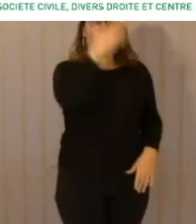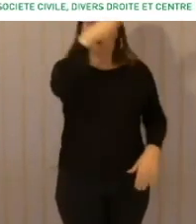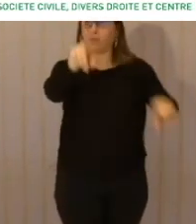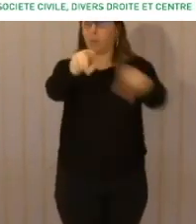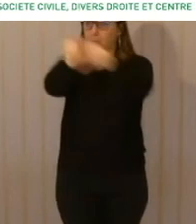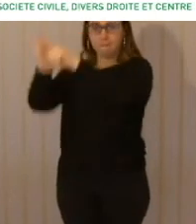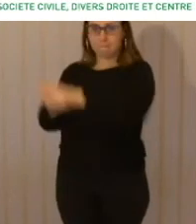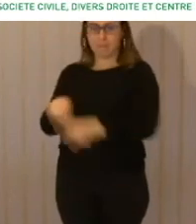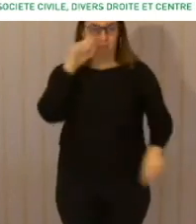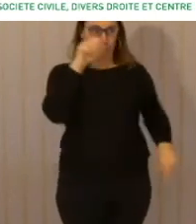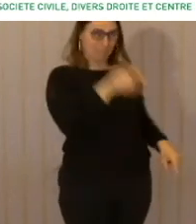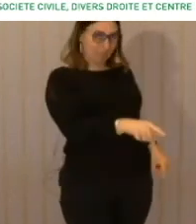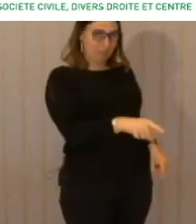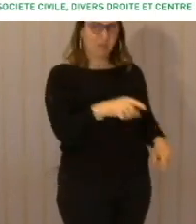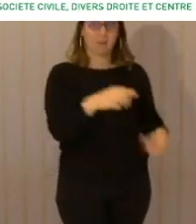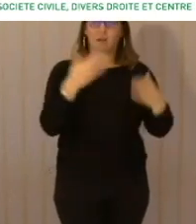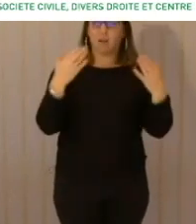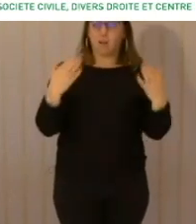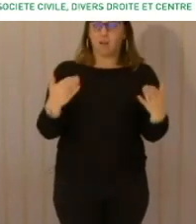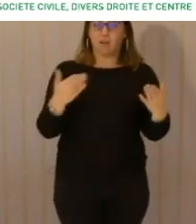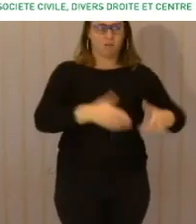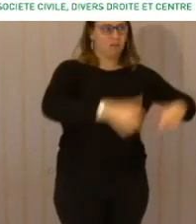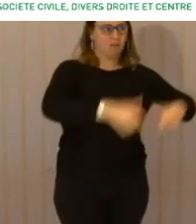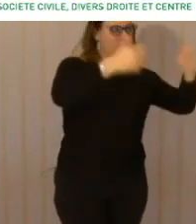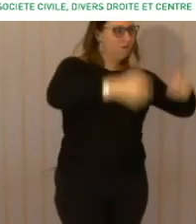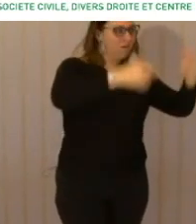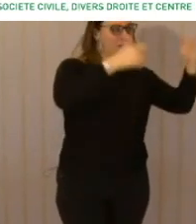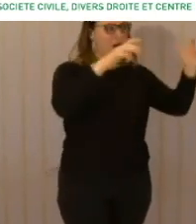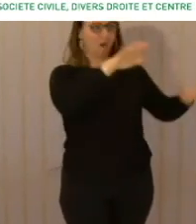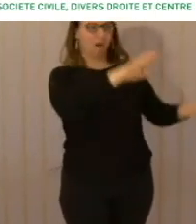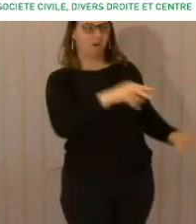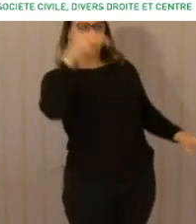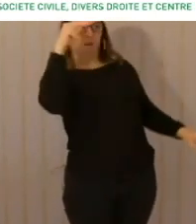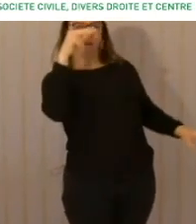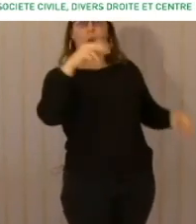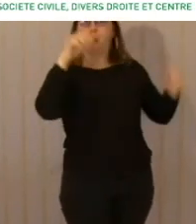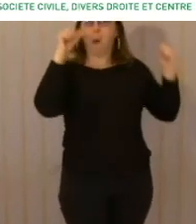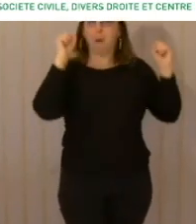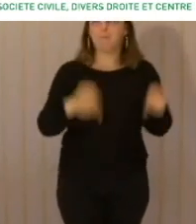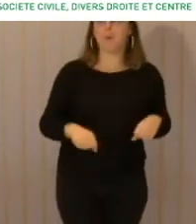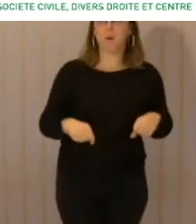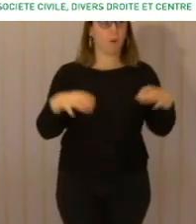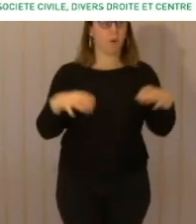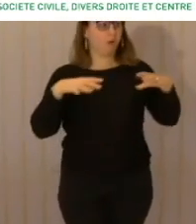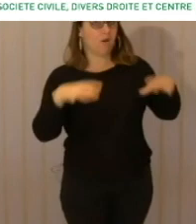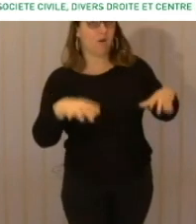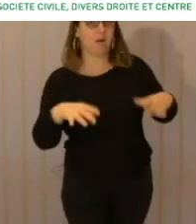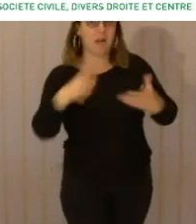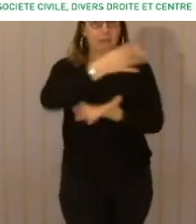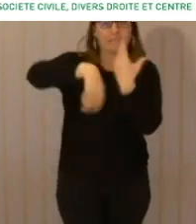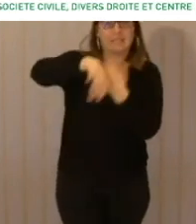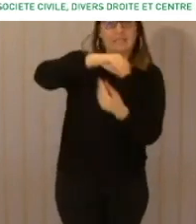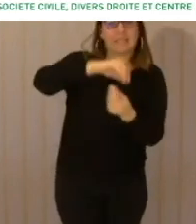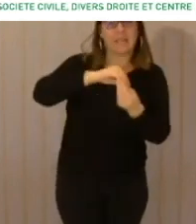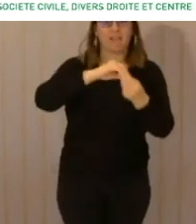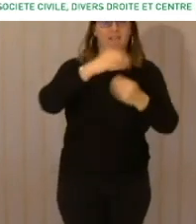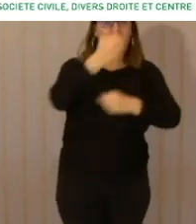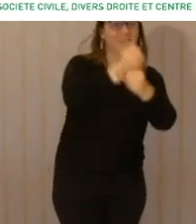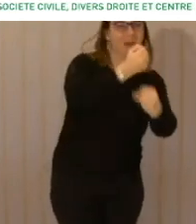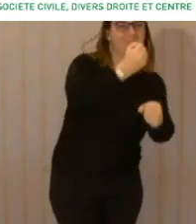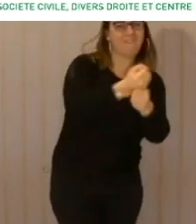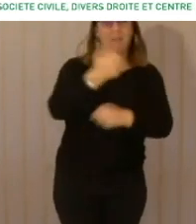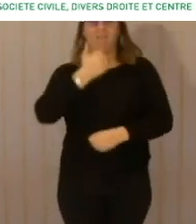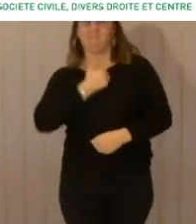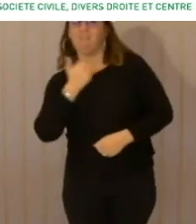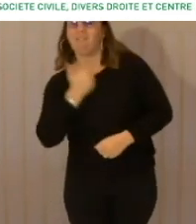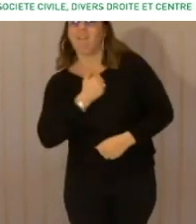d'autres aussi, de sites qui pourraient vraiment permettre de réaliser cette mixité d'usage qui est